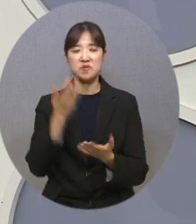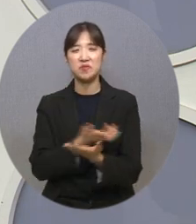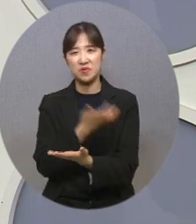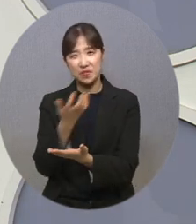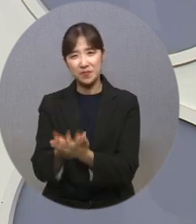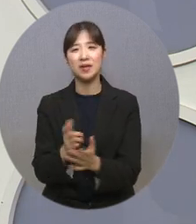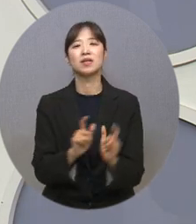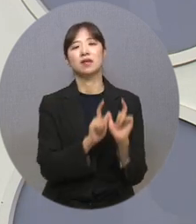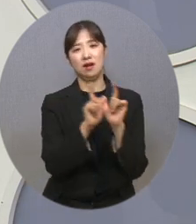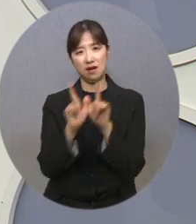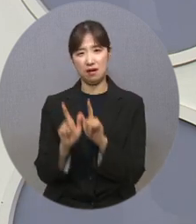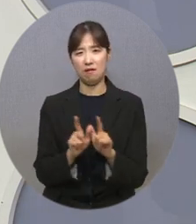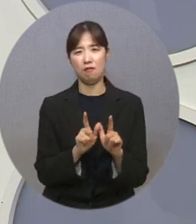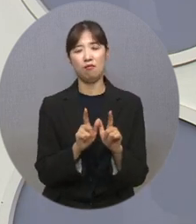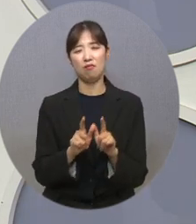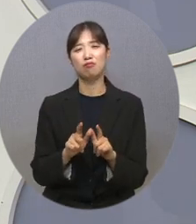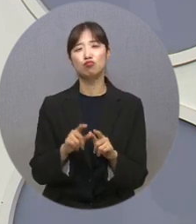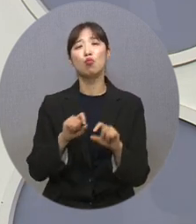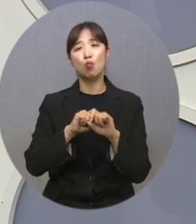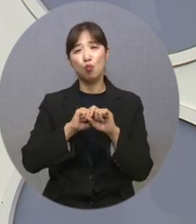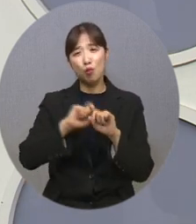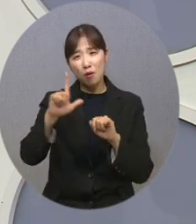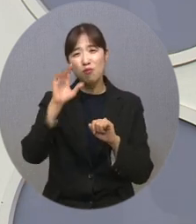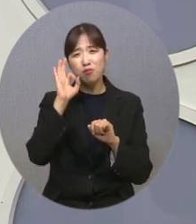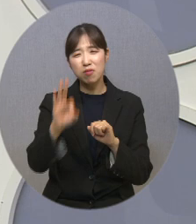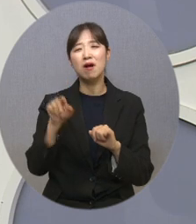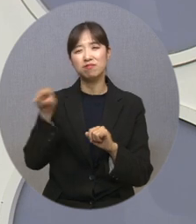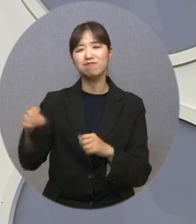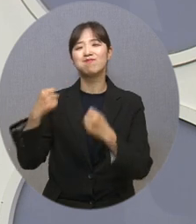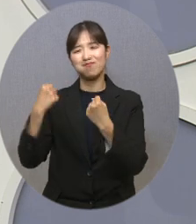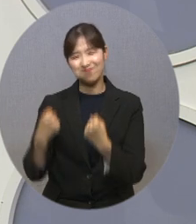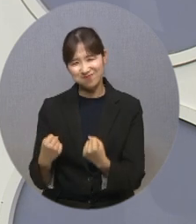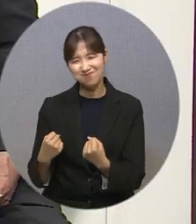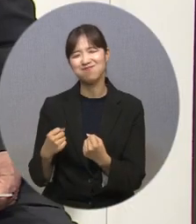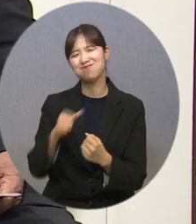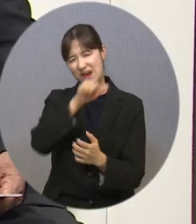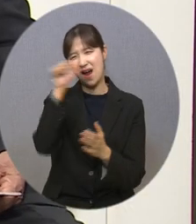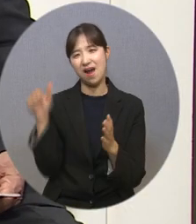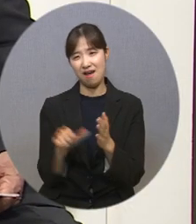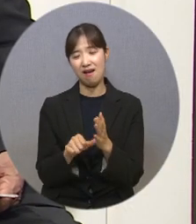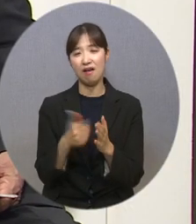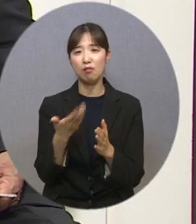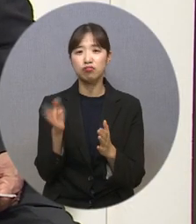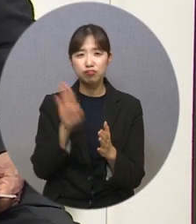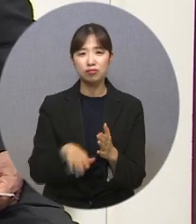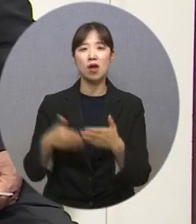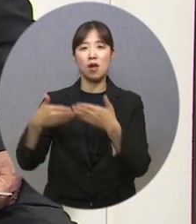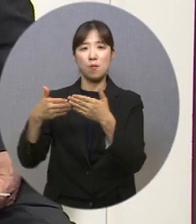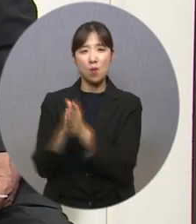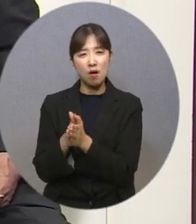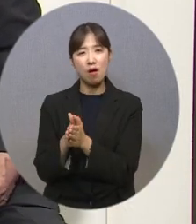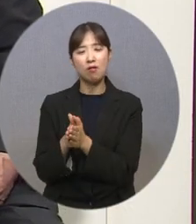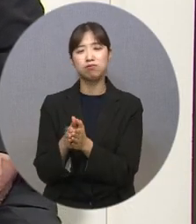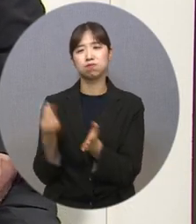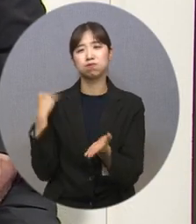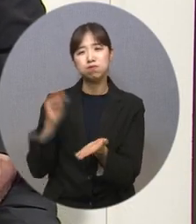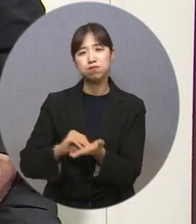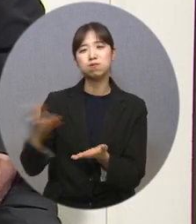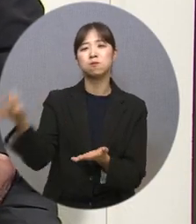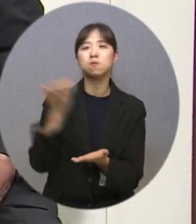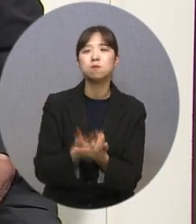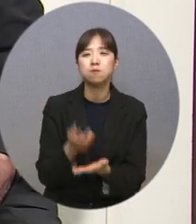하게 되면은 정착을 되게 하거든. 예. 그런데 어떤 연유로 이민을 접고 역이민을